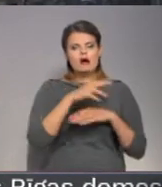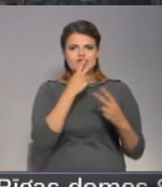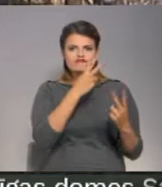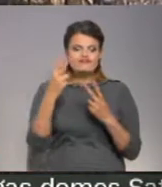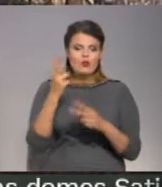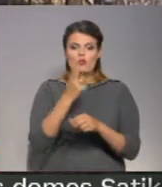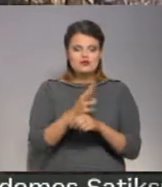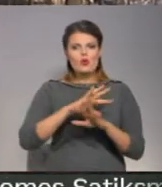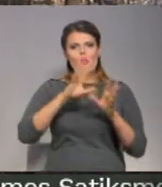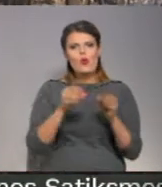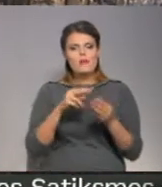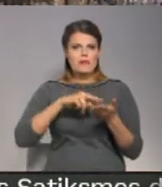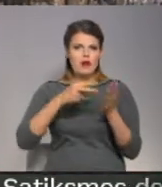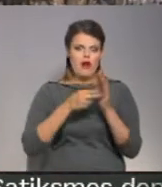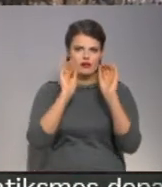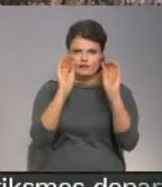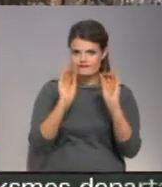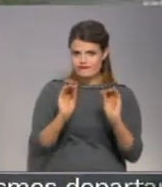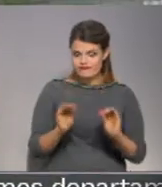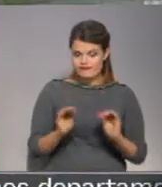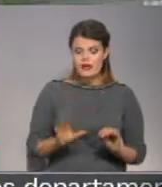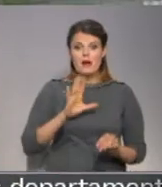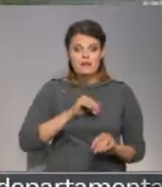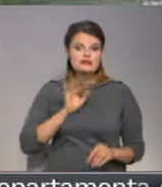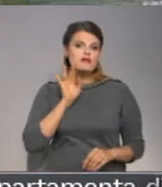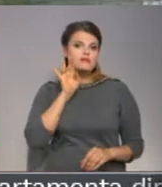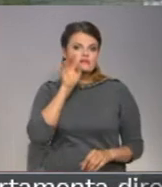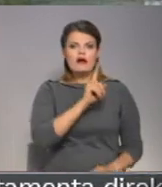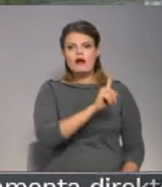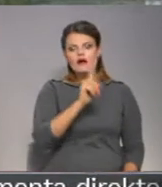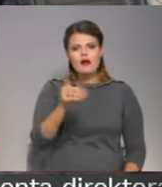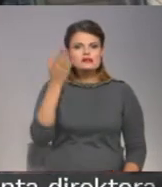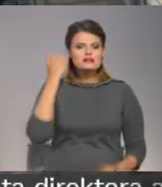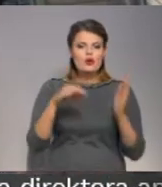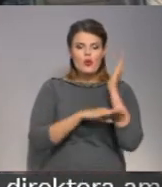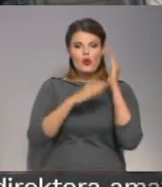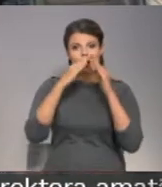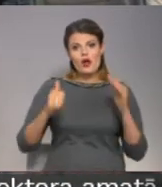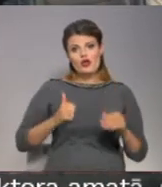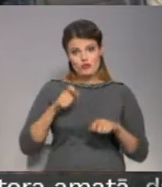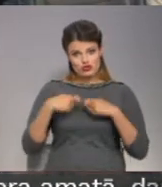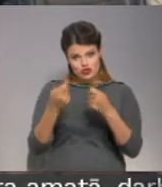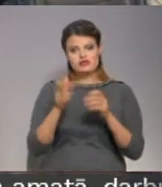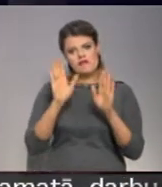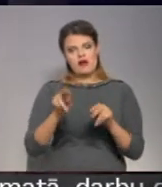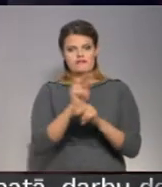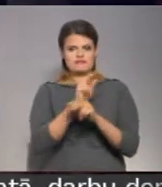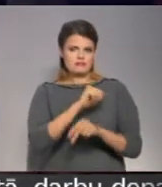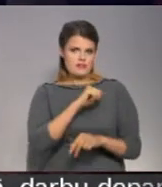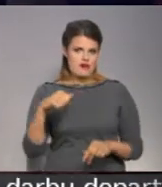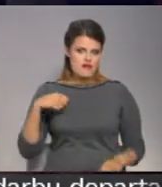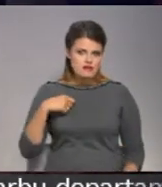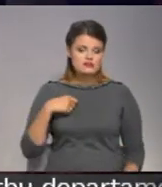kopīgu vadlīniju izstrāde. Tās turpmāk kalpotu kā rokas grāmata katram senās koka mājas īpašniekam. Ir vajadzīgs arī kaut